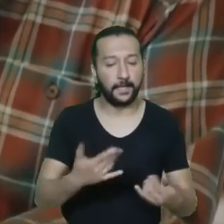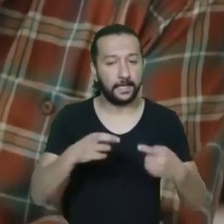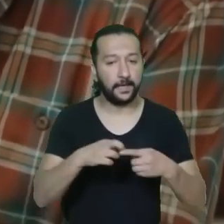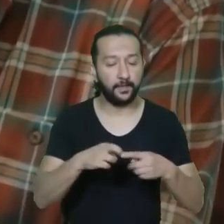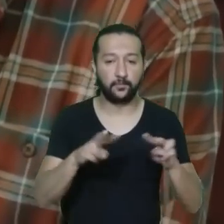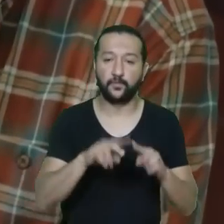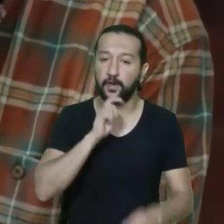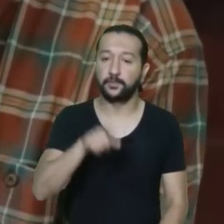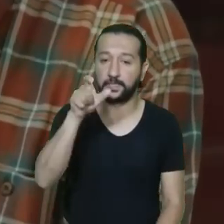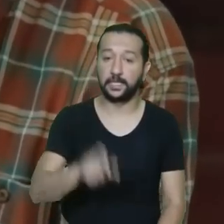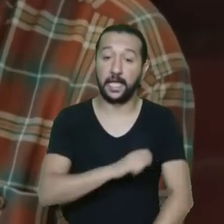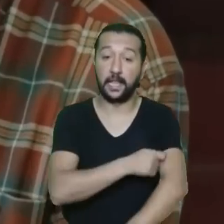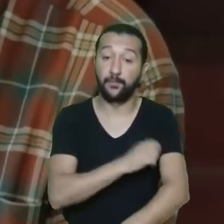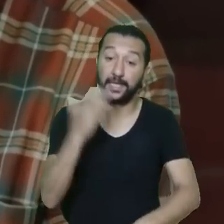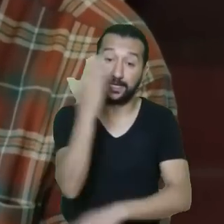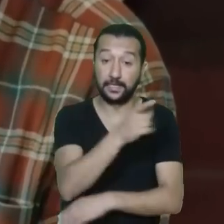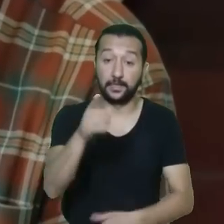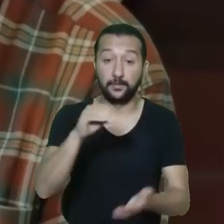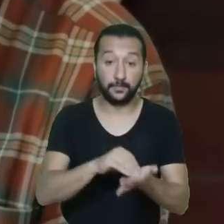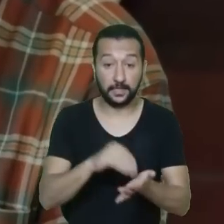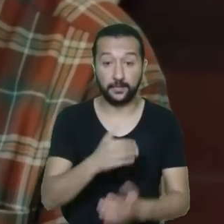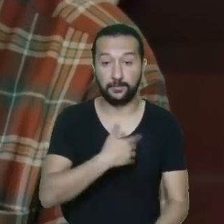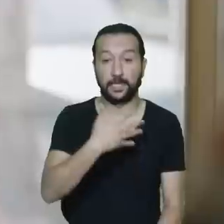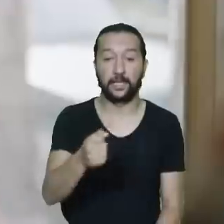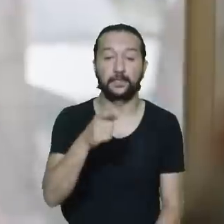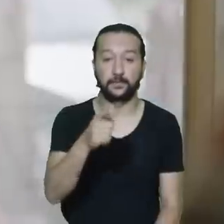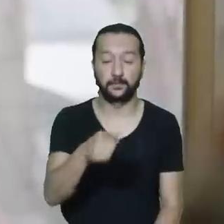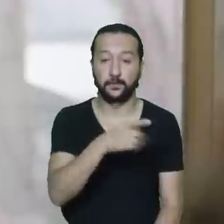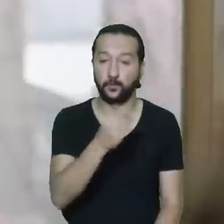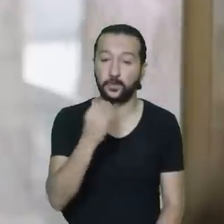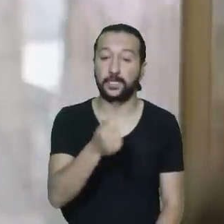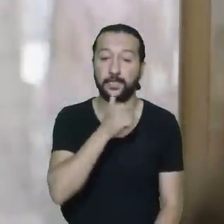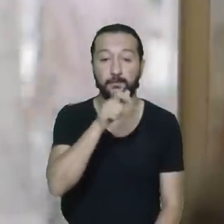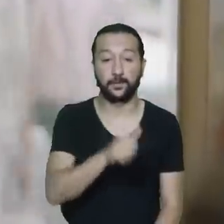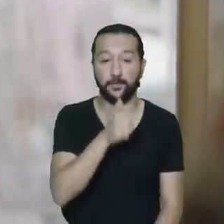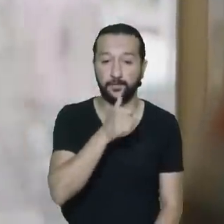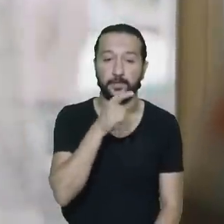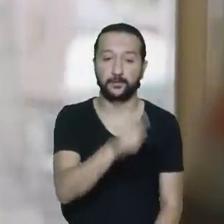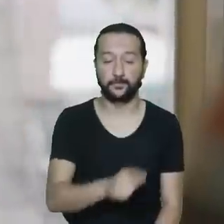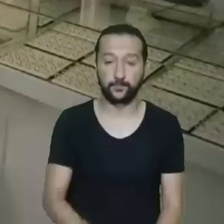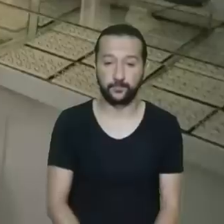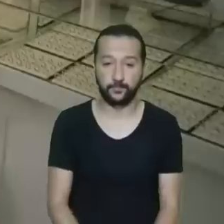rahmetli Muzaffer amca. Almanya'ya giderken markları benden aldıydı. Çok iyi adamdı baban, çok.